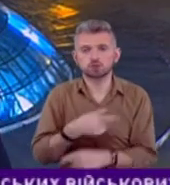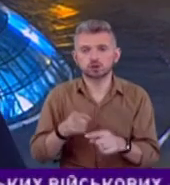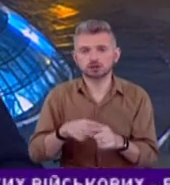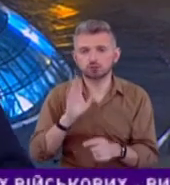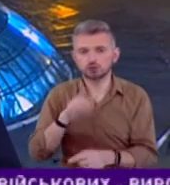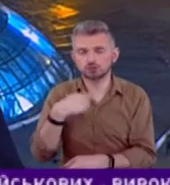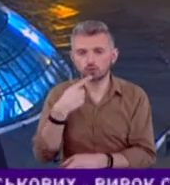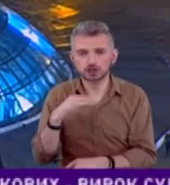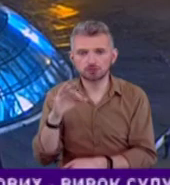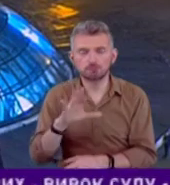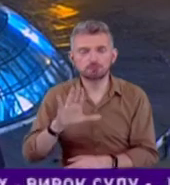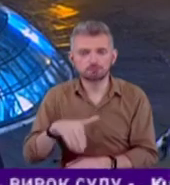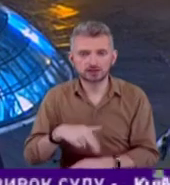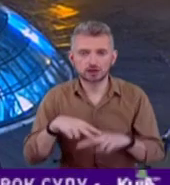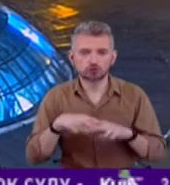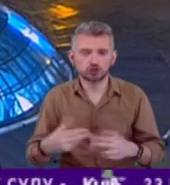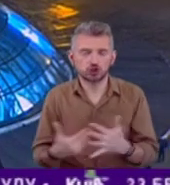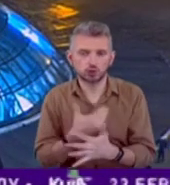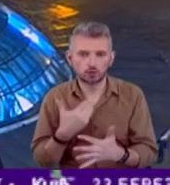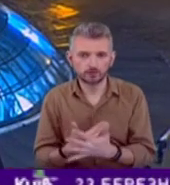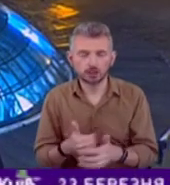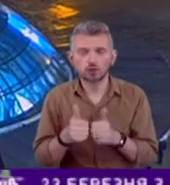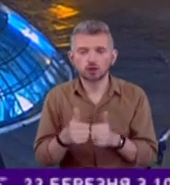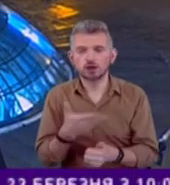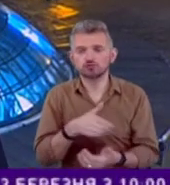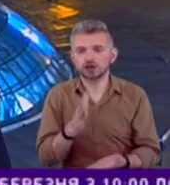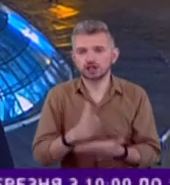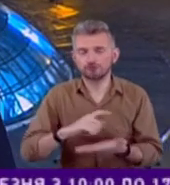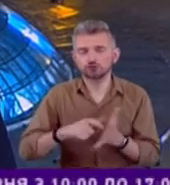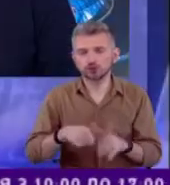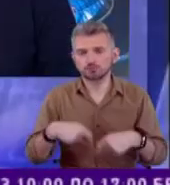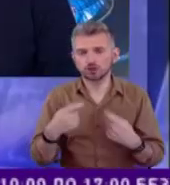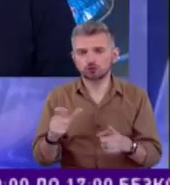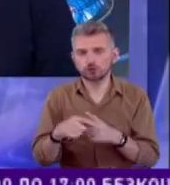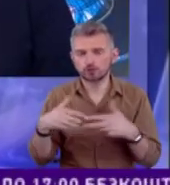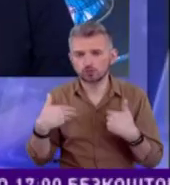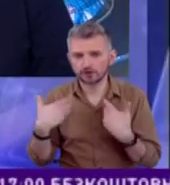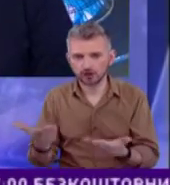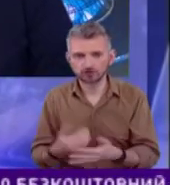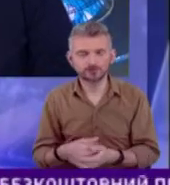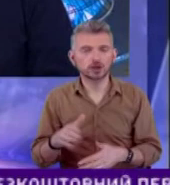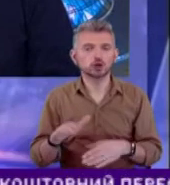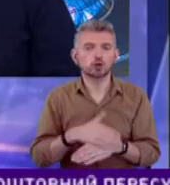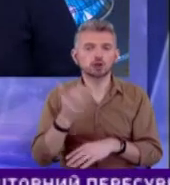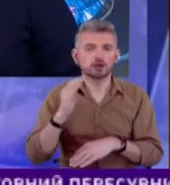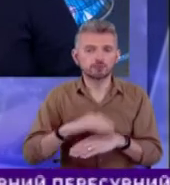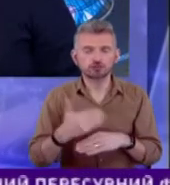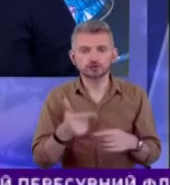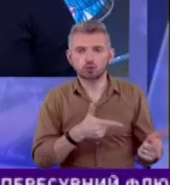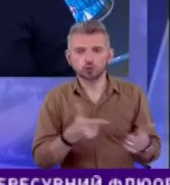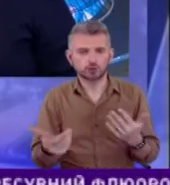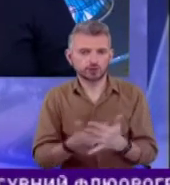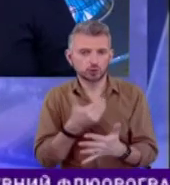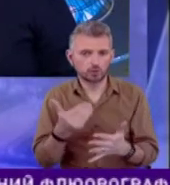будемо говорити про після столичних новин. Колеги вже є в студії, я їм передаю слово. Добрий вечір. Добрий вечір. Уже готовий свіжий